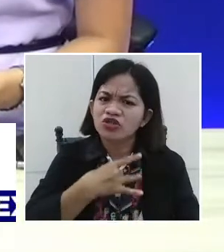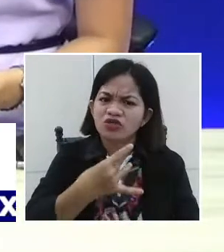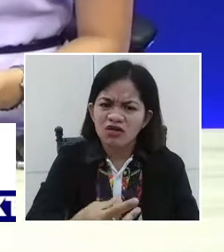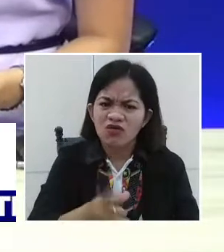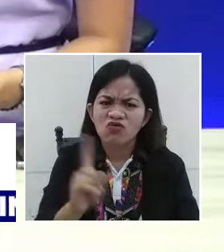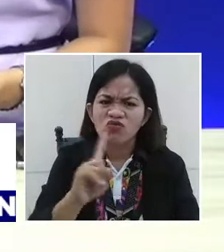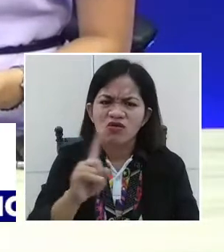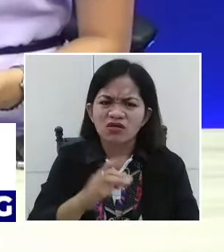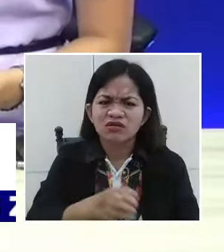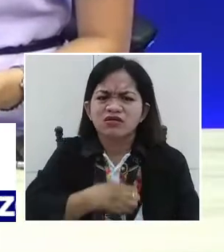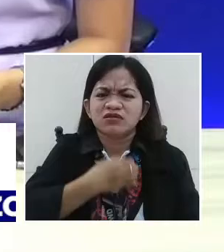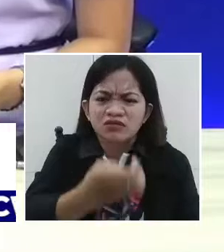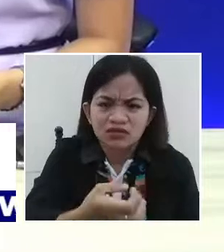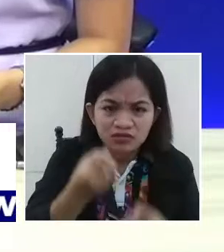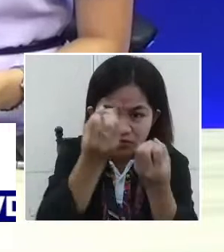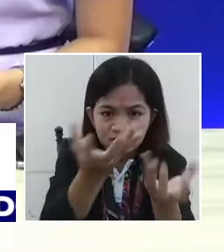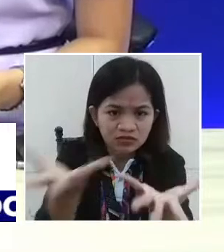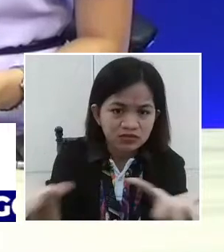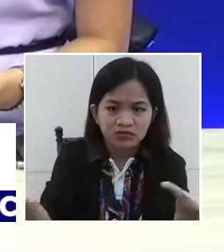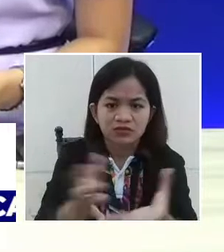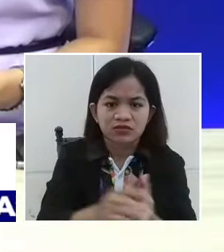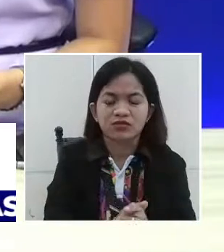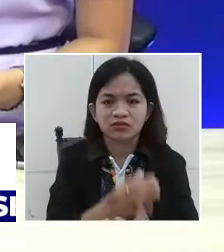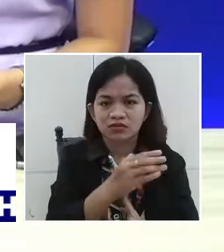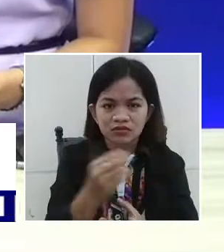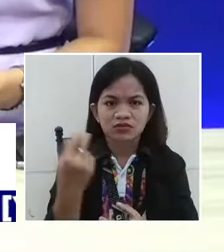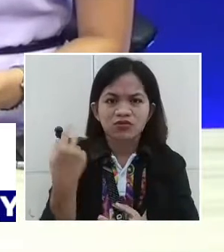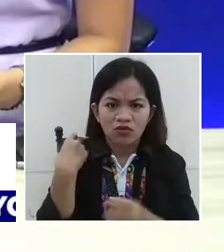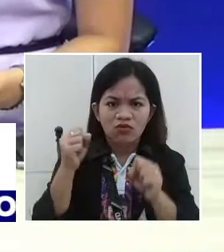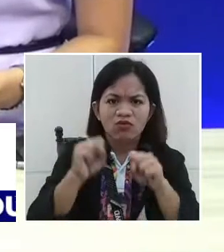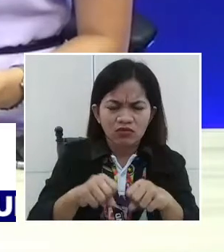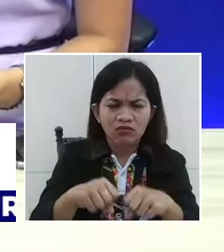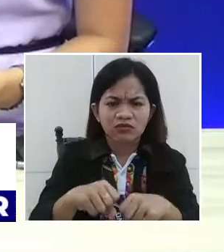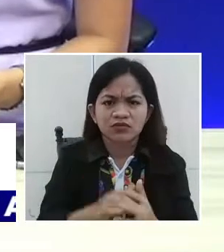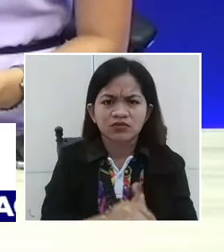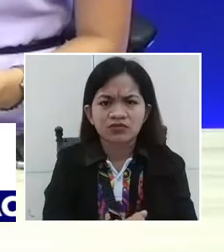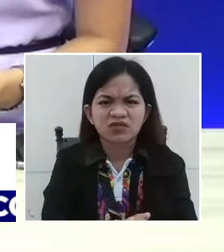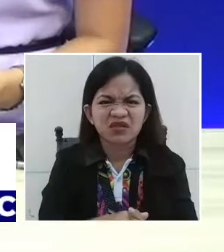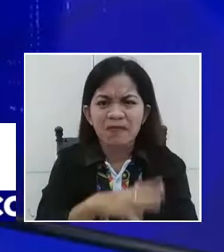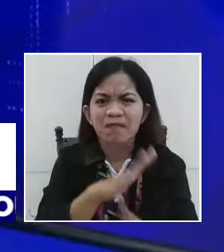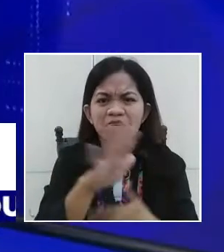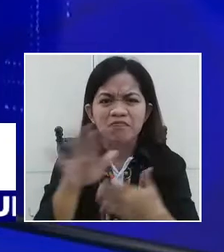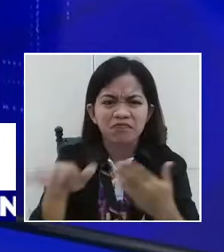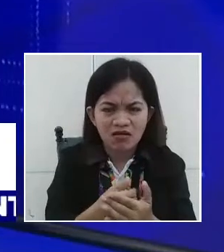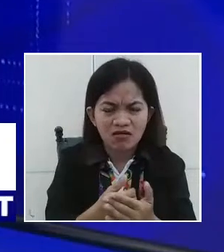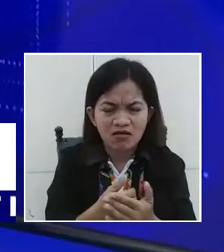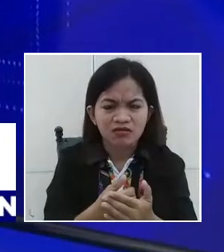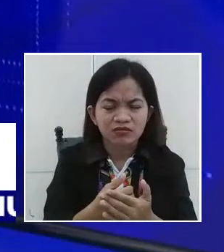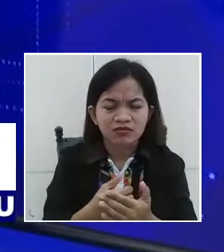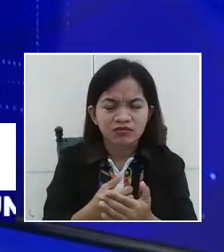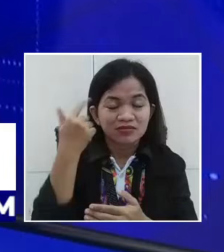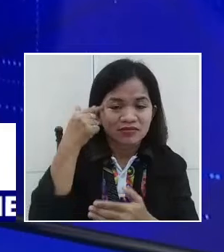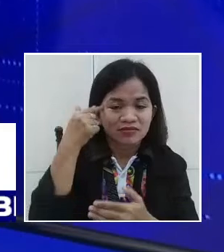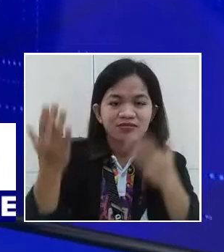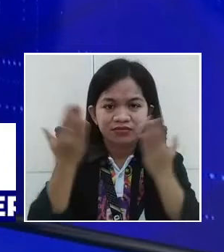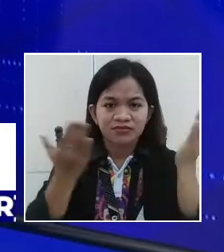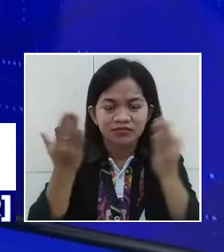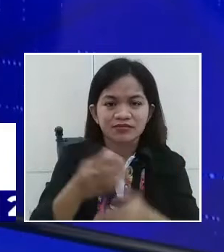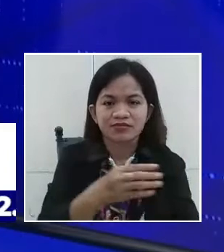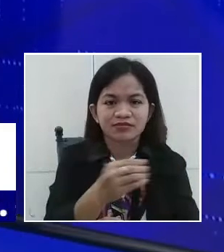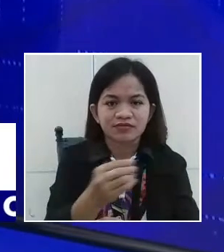pwede nilang ma-access sa government, although napakarami yung serbisyo sa government, pero yung gagabay sa kanila